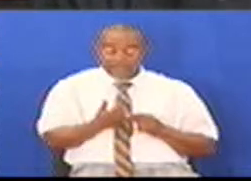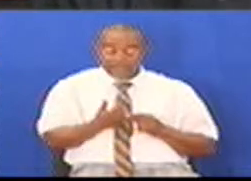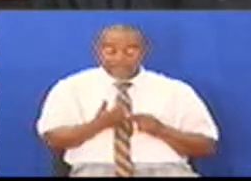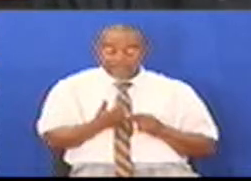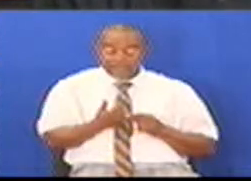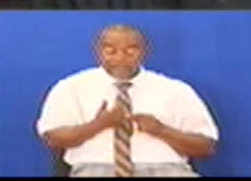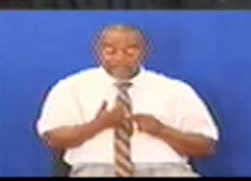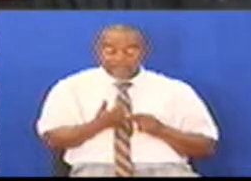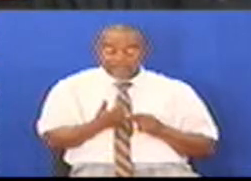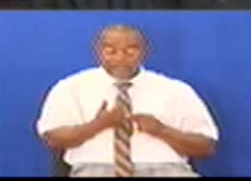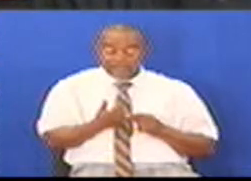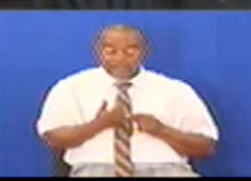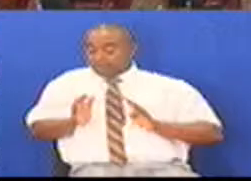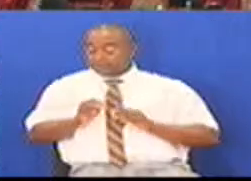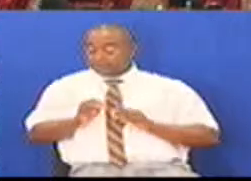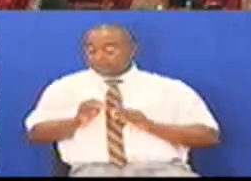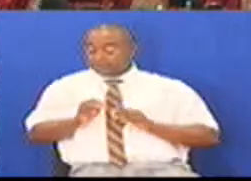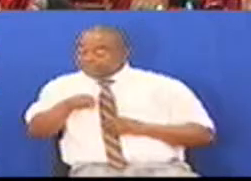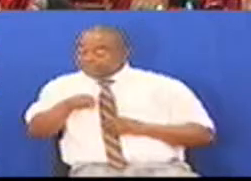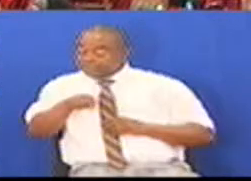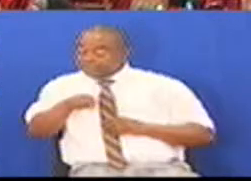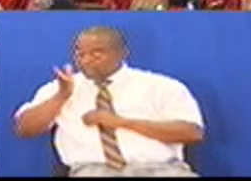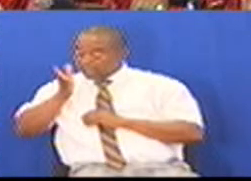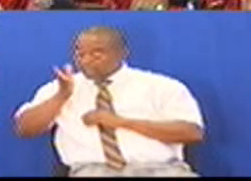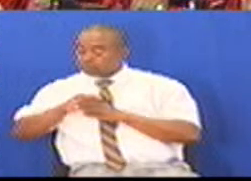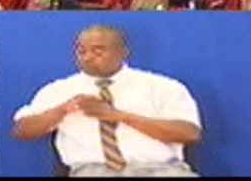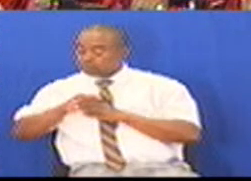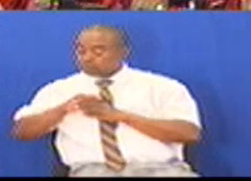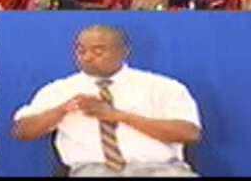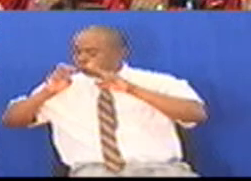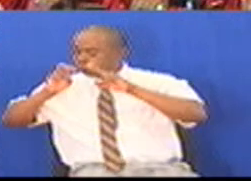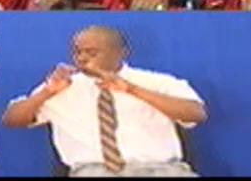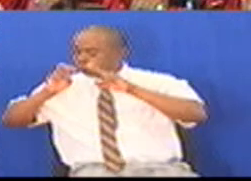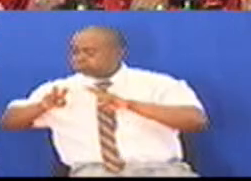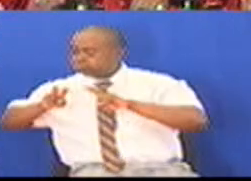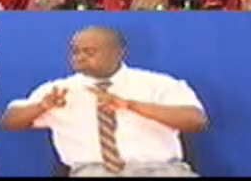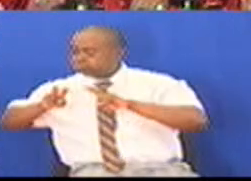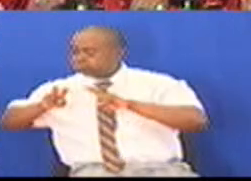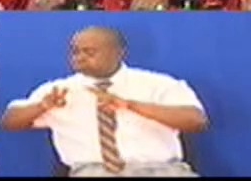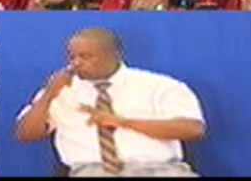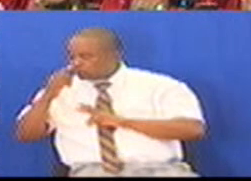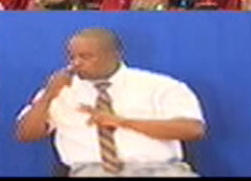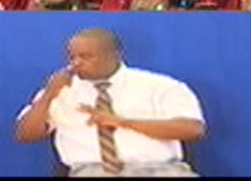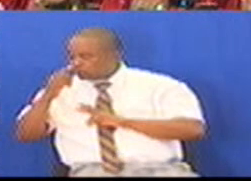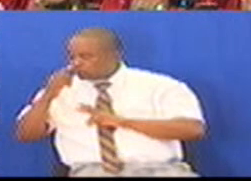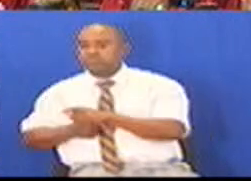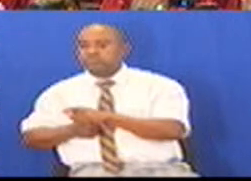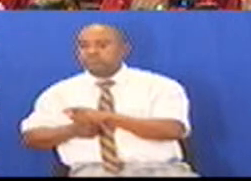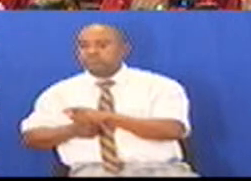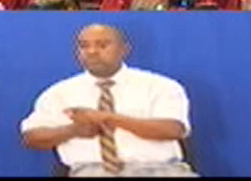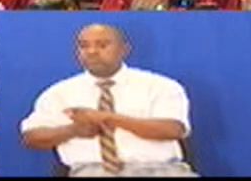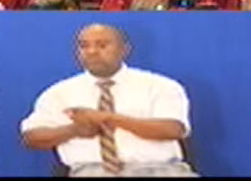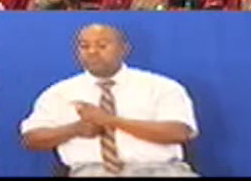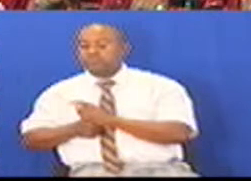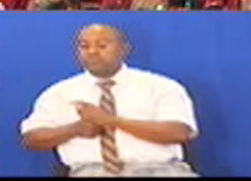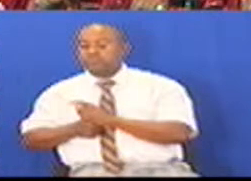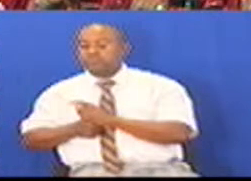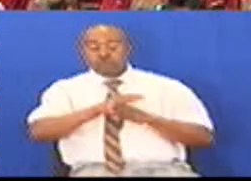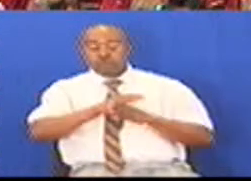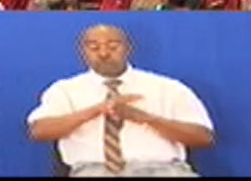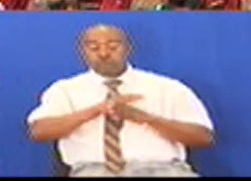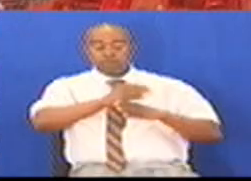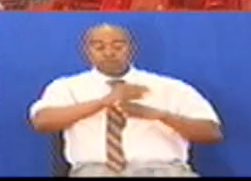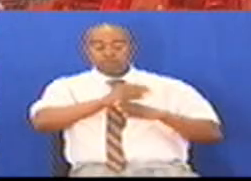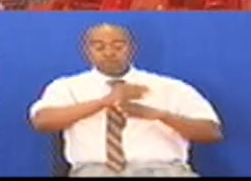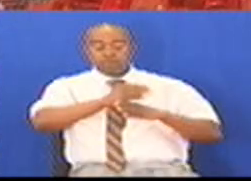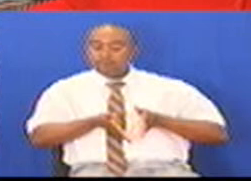kupokelewa, zinaweza kutumika na serikali kwa kuziangalia uhalisia wake. Kuhusiana ukarabati wa miundombinu